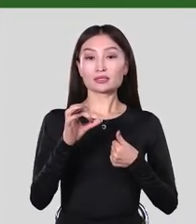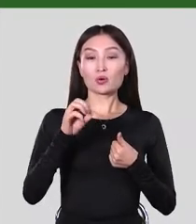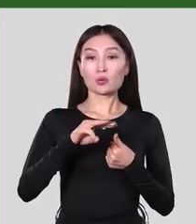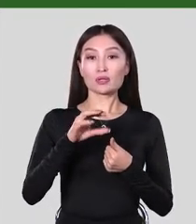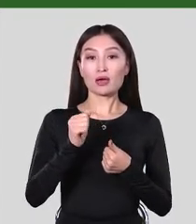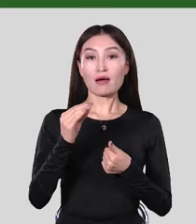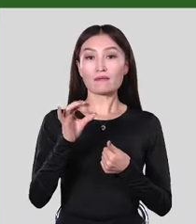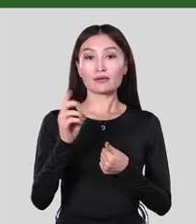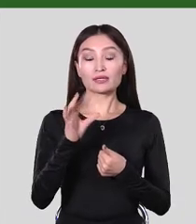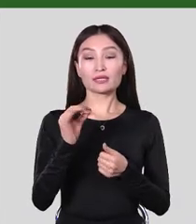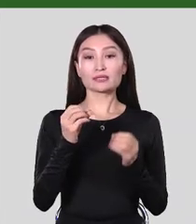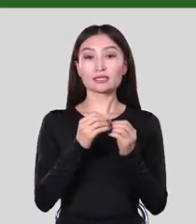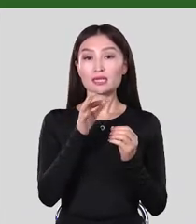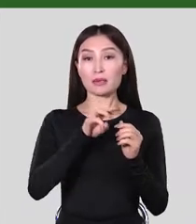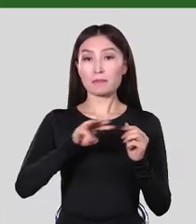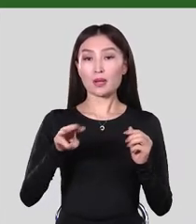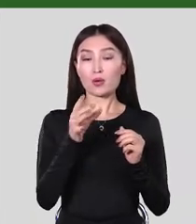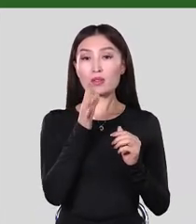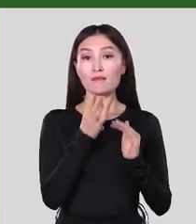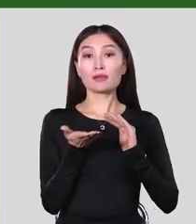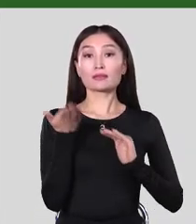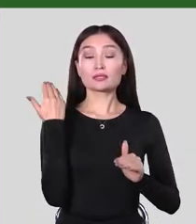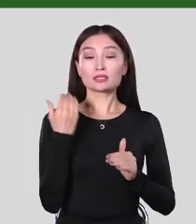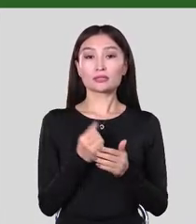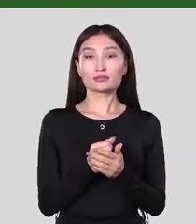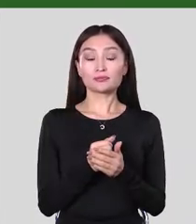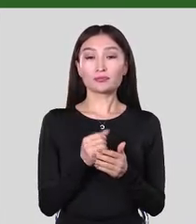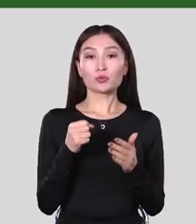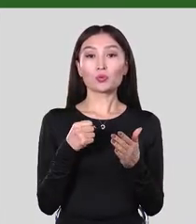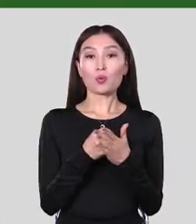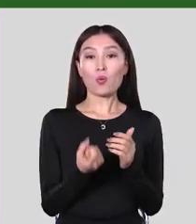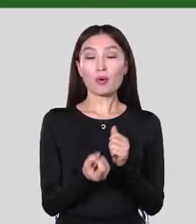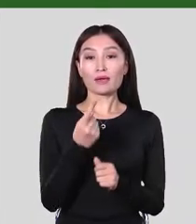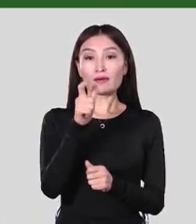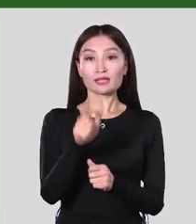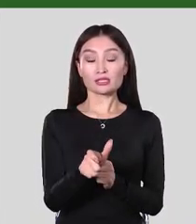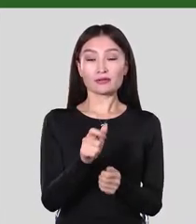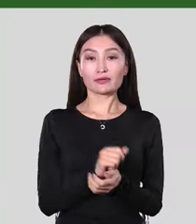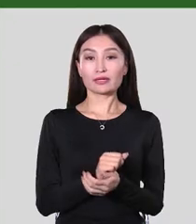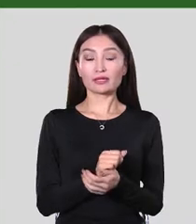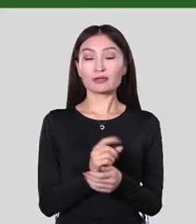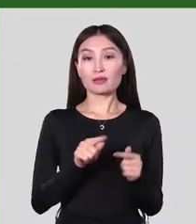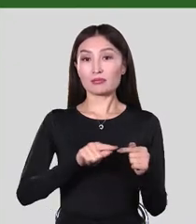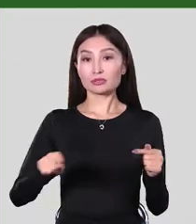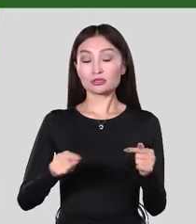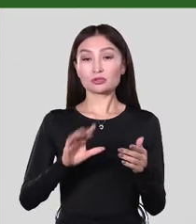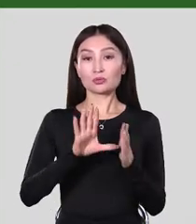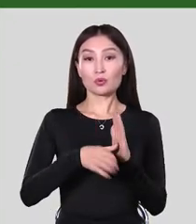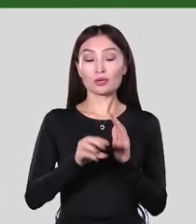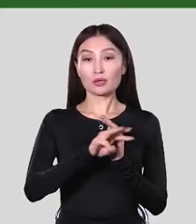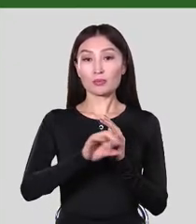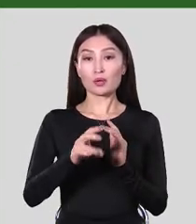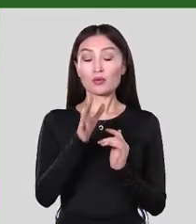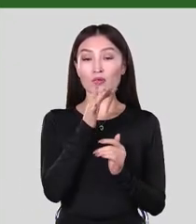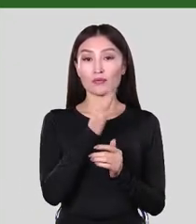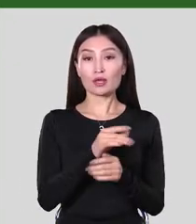Африки десятки миллионов лет назад, то есть задолго до появления человека. На протяжении долгих миллионов